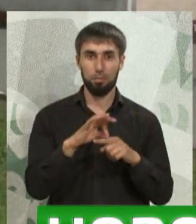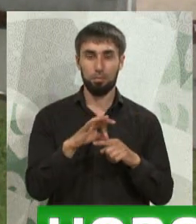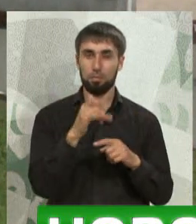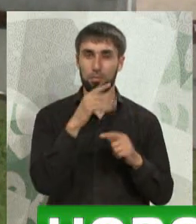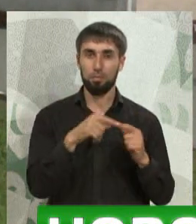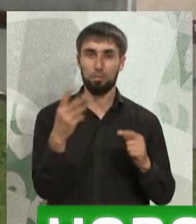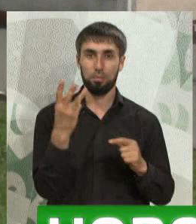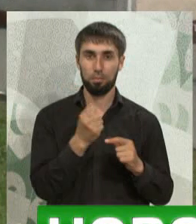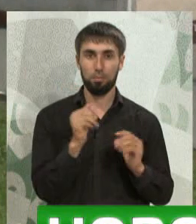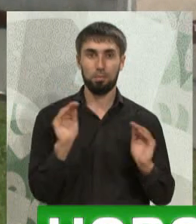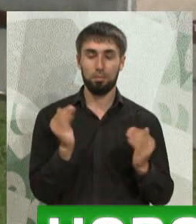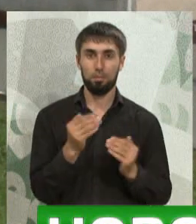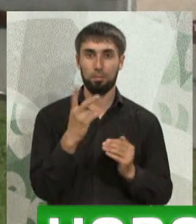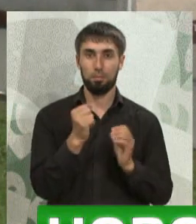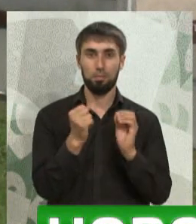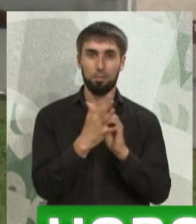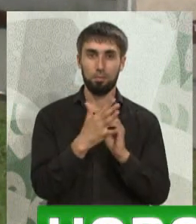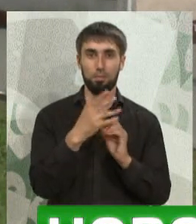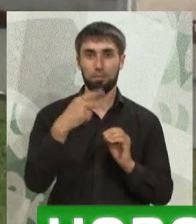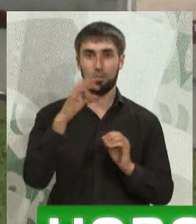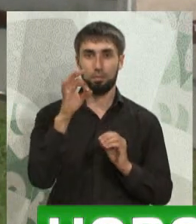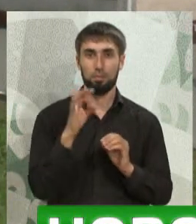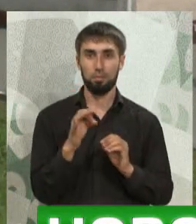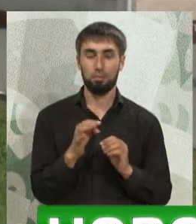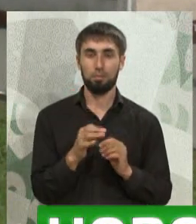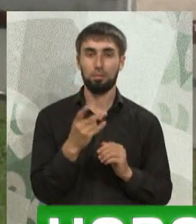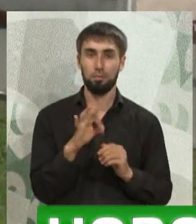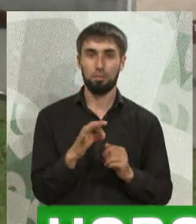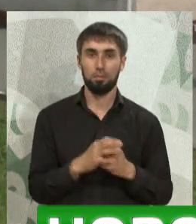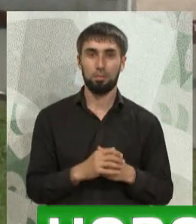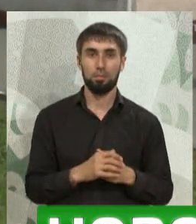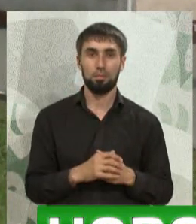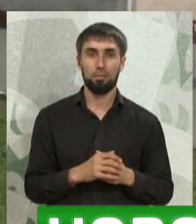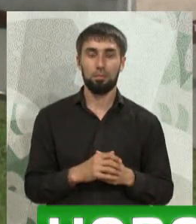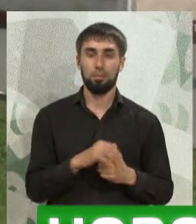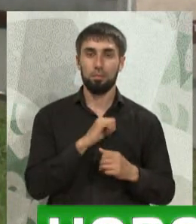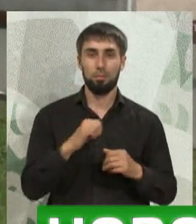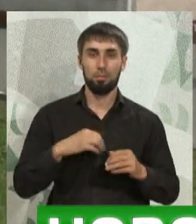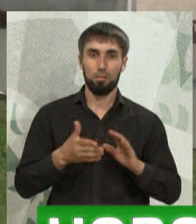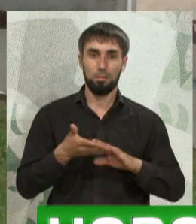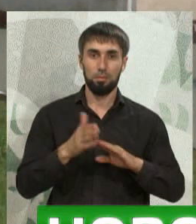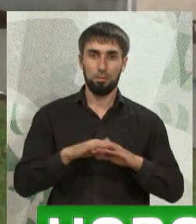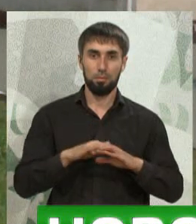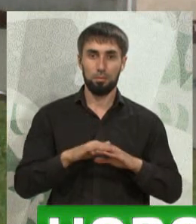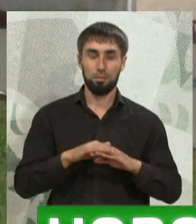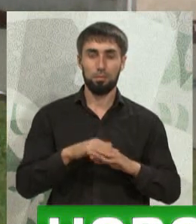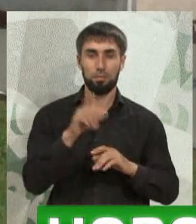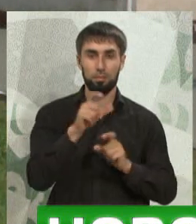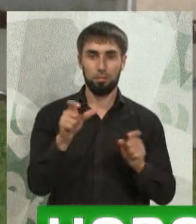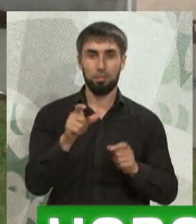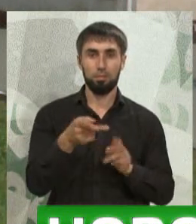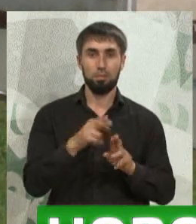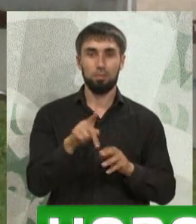за 3 недели, снижается где-то на 15-20%. Однако, разумеется, самые тяжелые пациенты, пациенты на искусственной